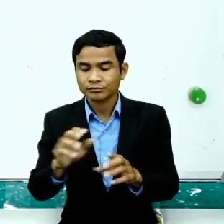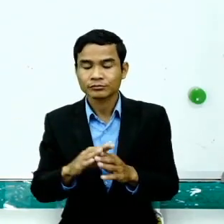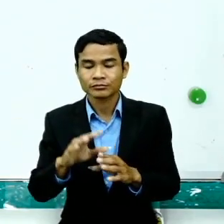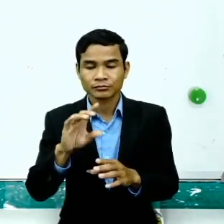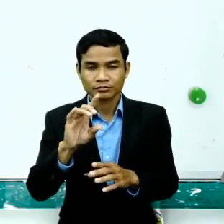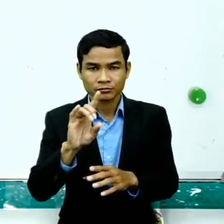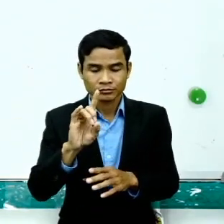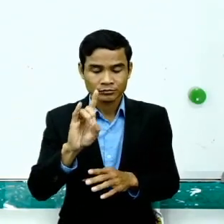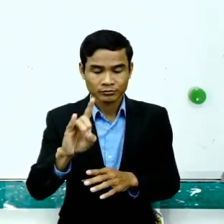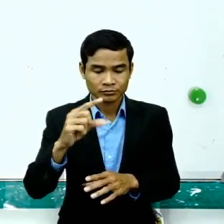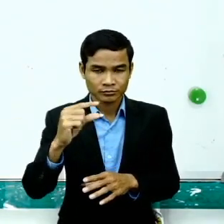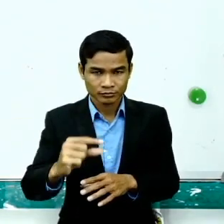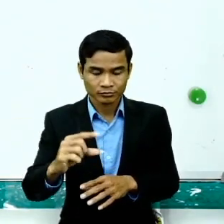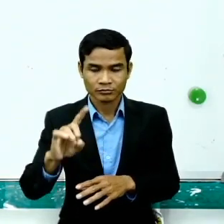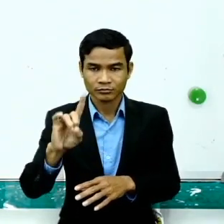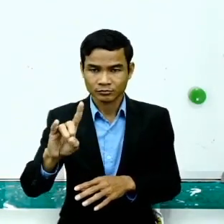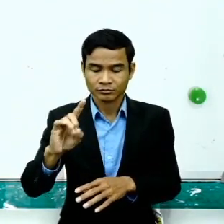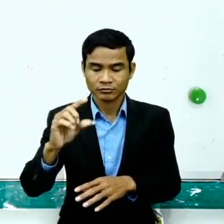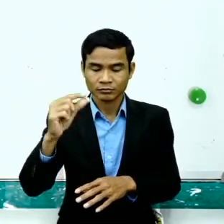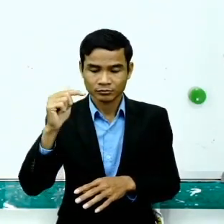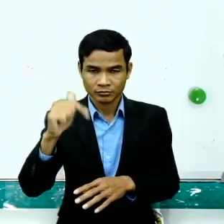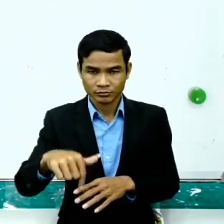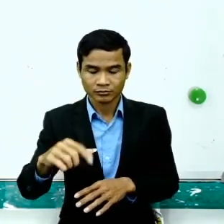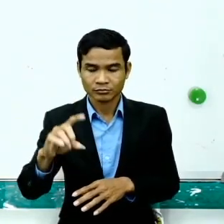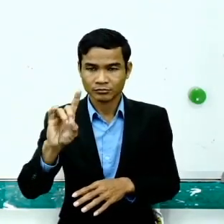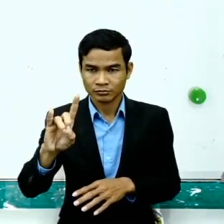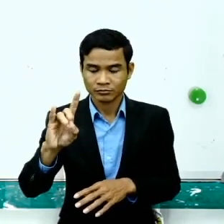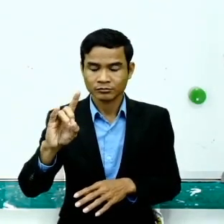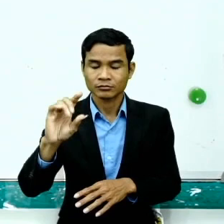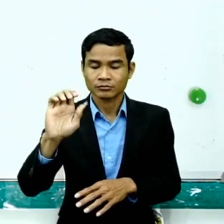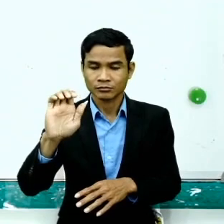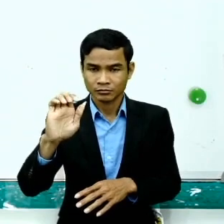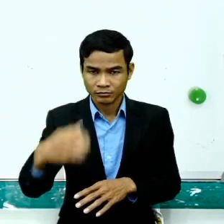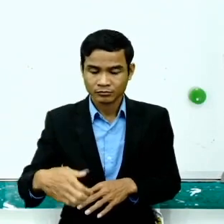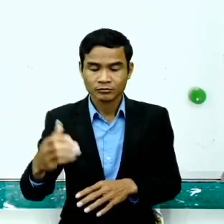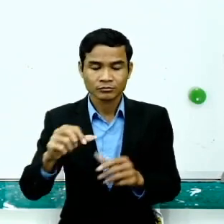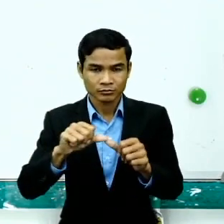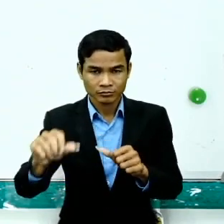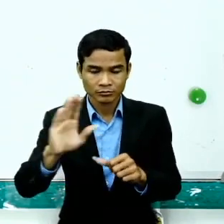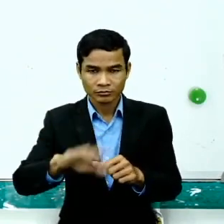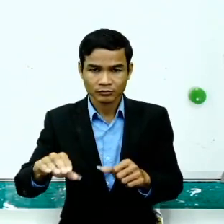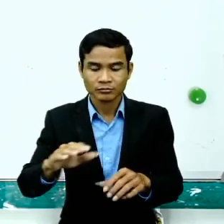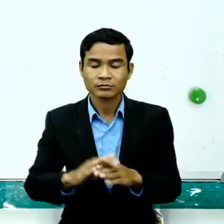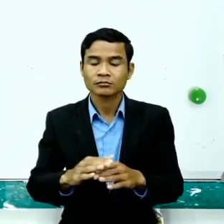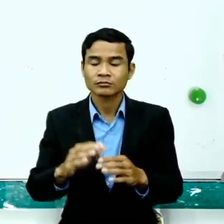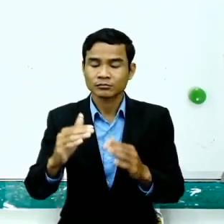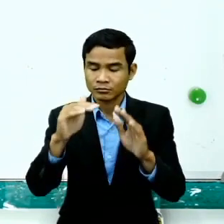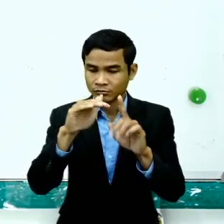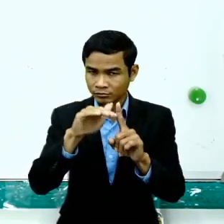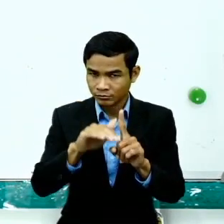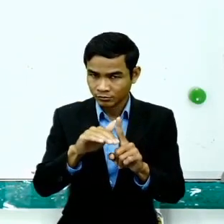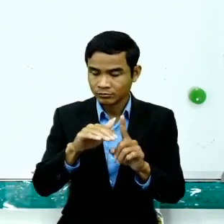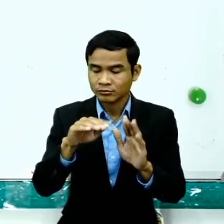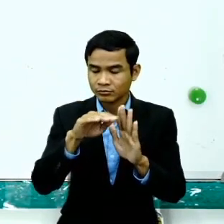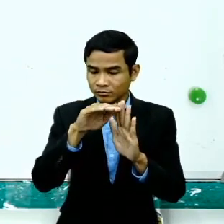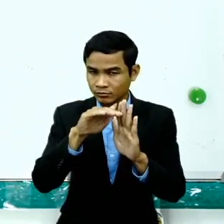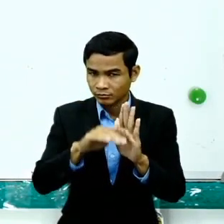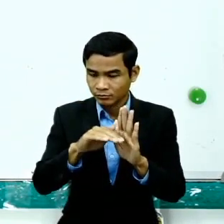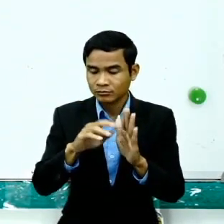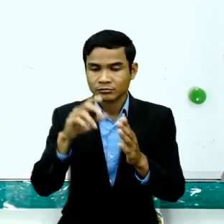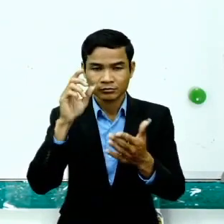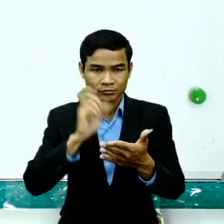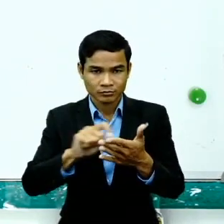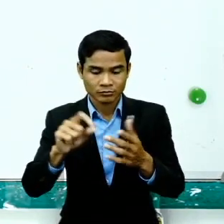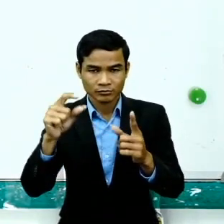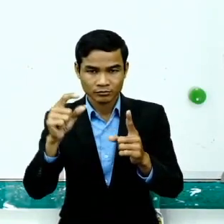môi chừng có môi chừng ngố môi chừng trò chà bần tọa máu chà con cho đàm bần tọa chà con sẽ xây